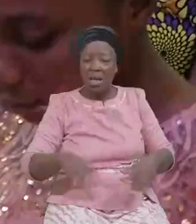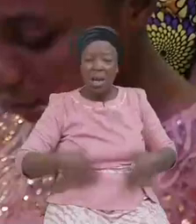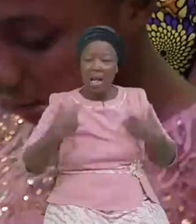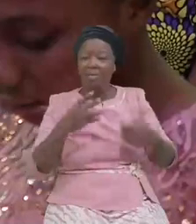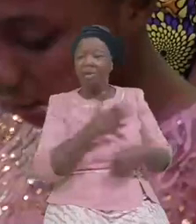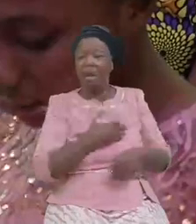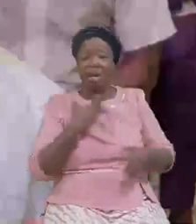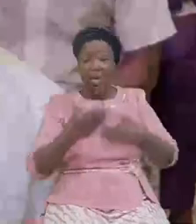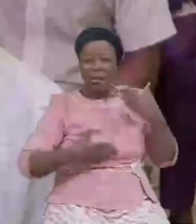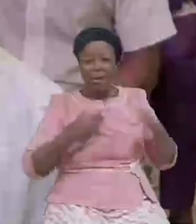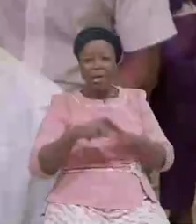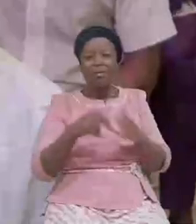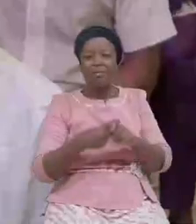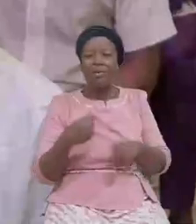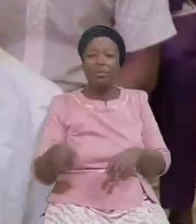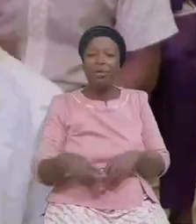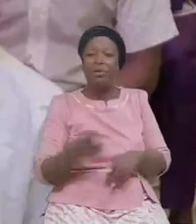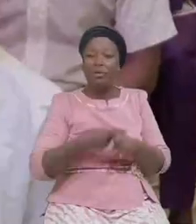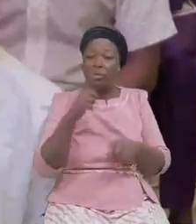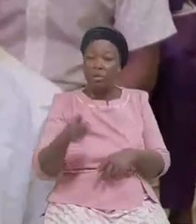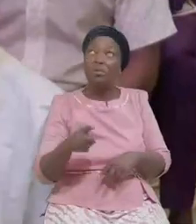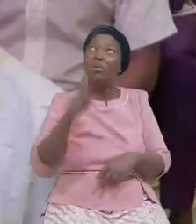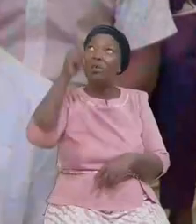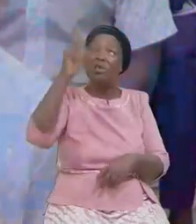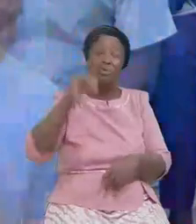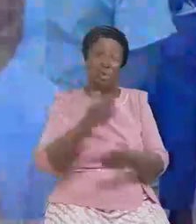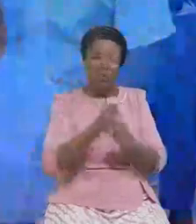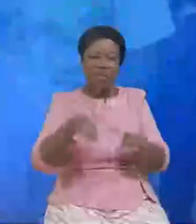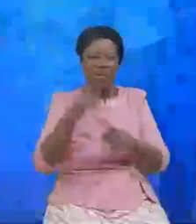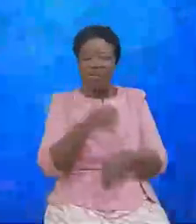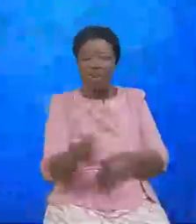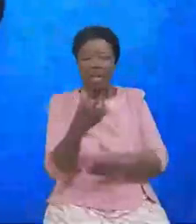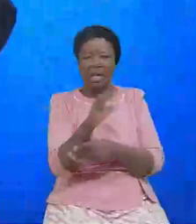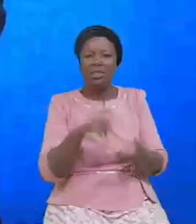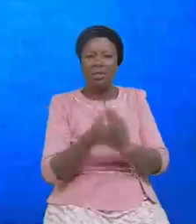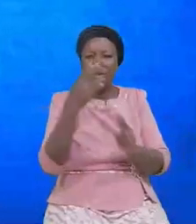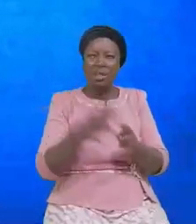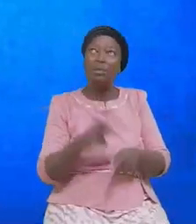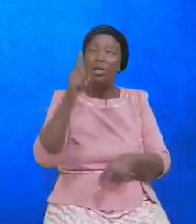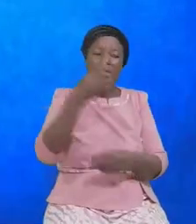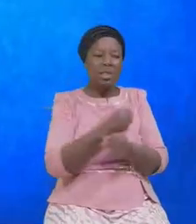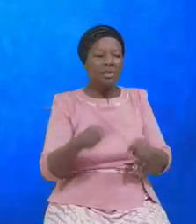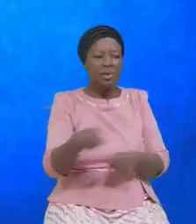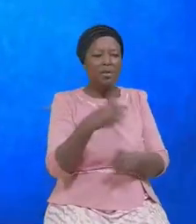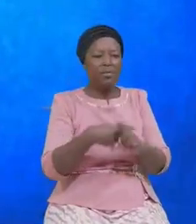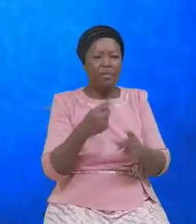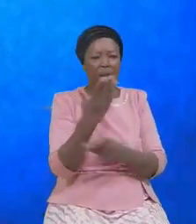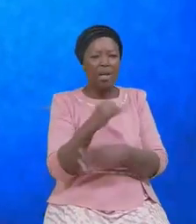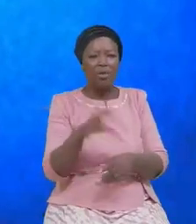est là pour vous sauver de leurs mains. Il est sauveur de la main de celui-là qui les haïssait.